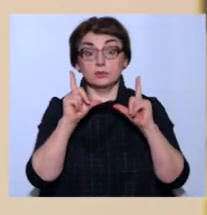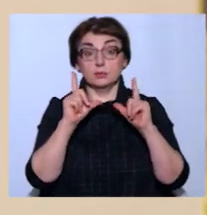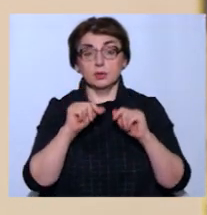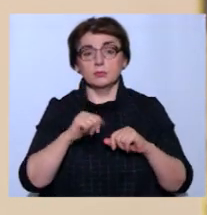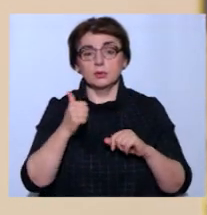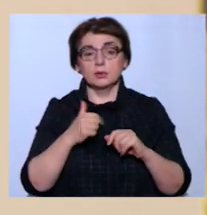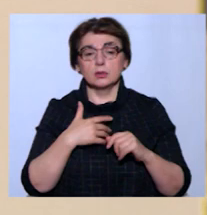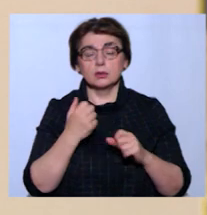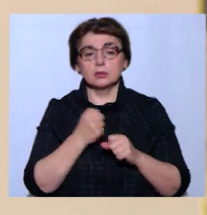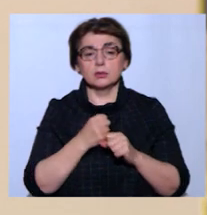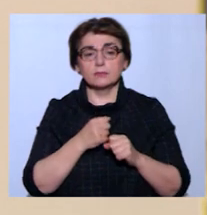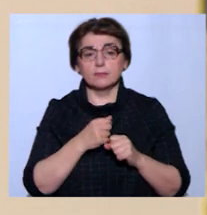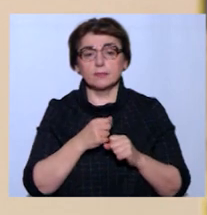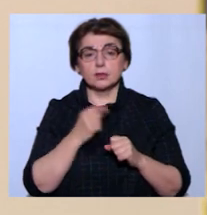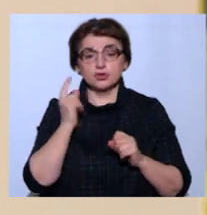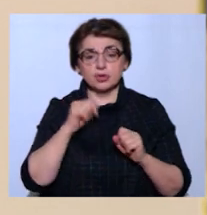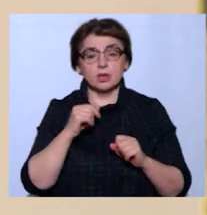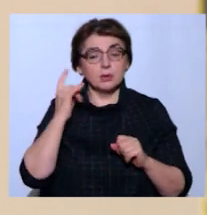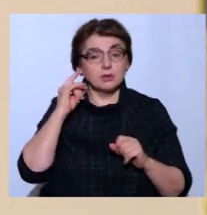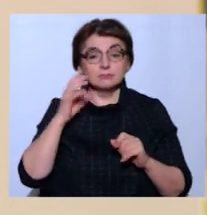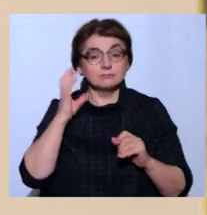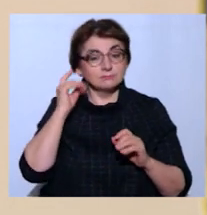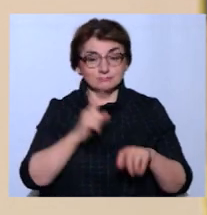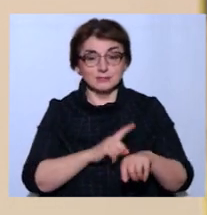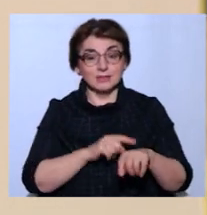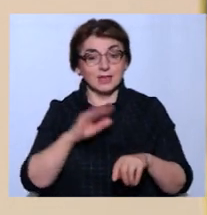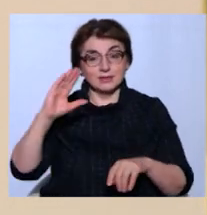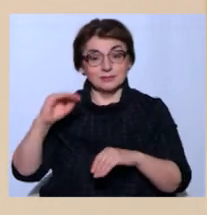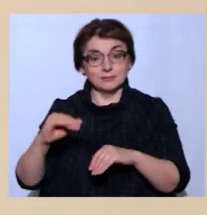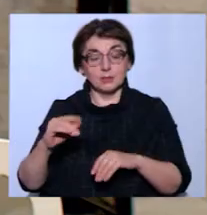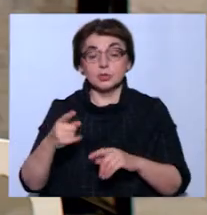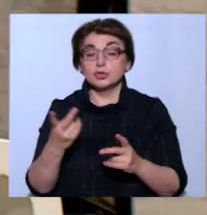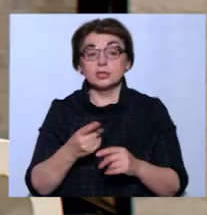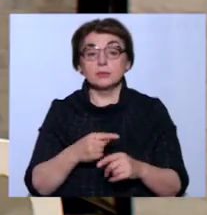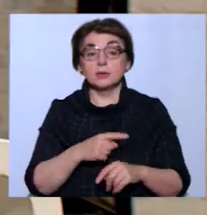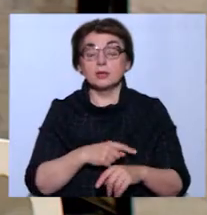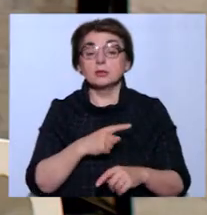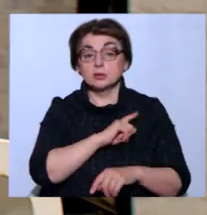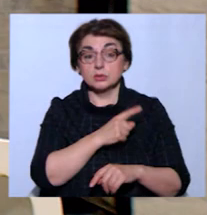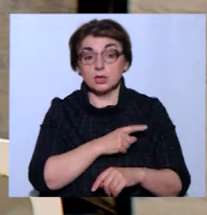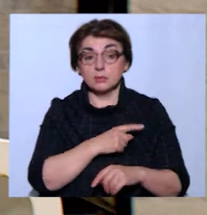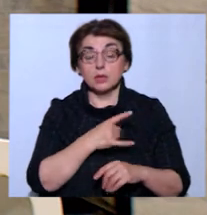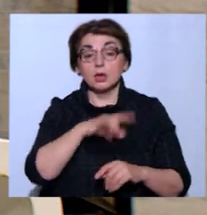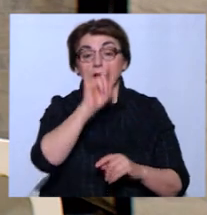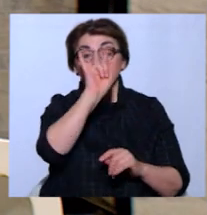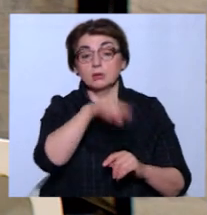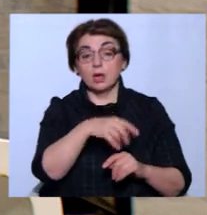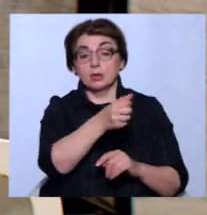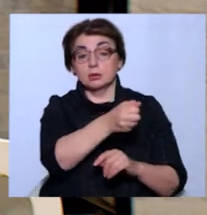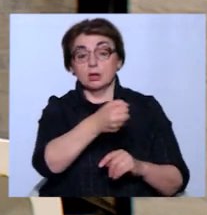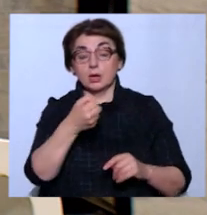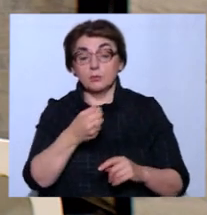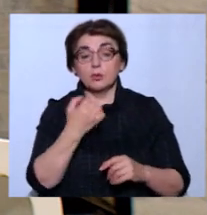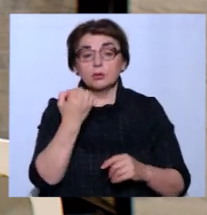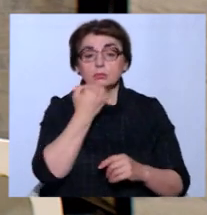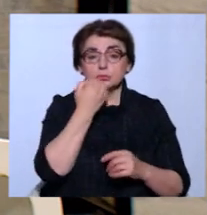პირველად შეიძლება გამორთოს მაღვიძარა, ხომ? ამას ძალა სჭირდება. შემდეგ უნდა წავიდეს რაღაც კარადა გამოაღოს, ვთქვათ,